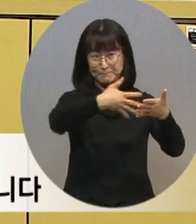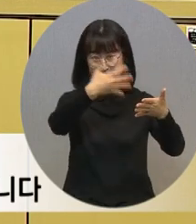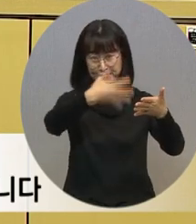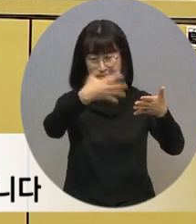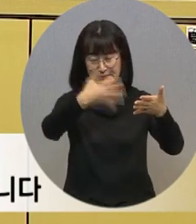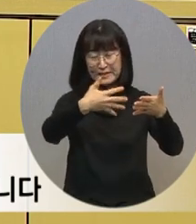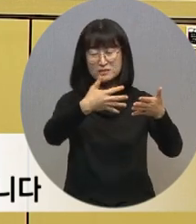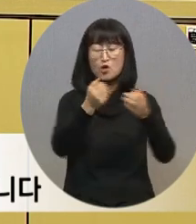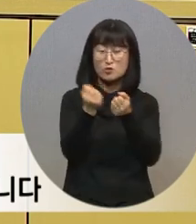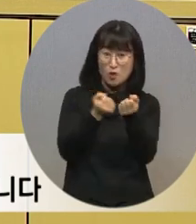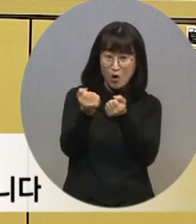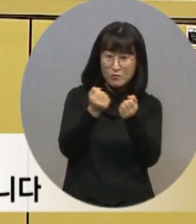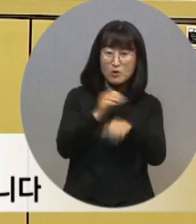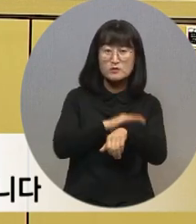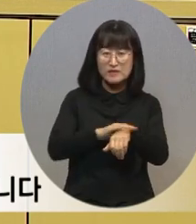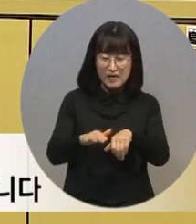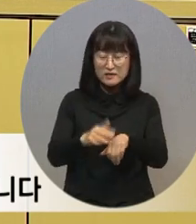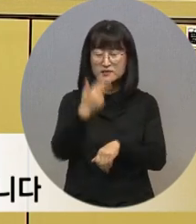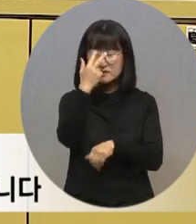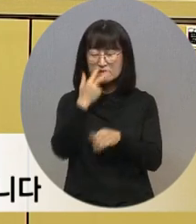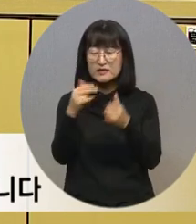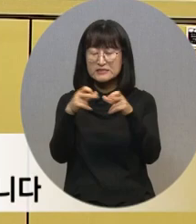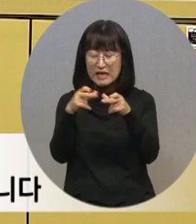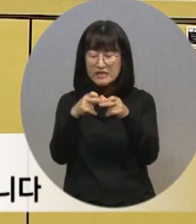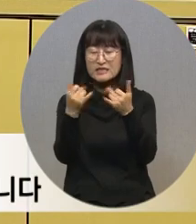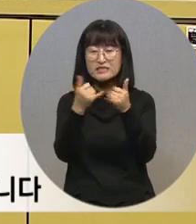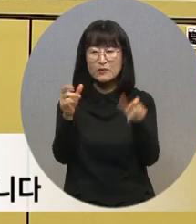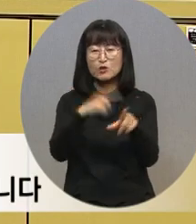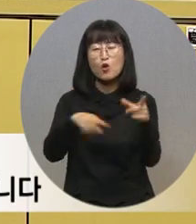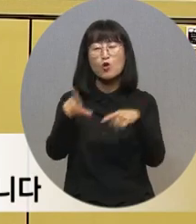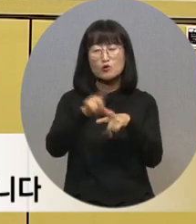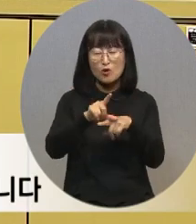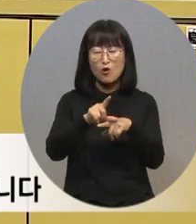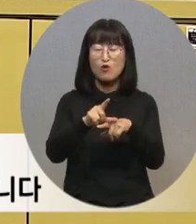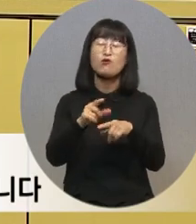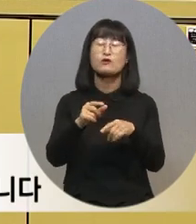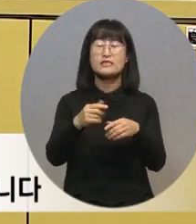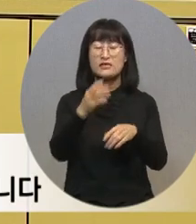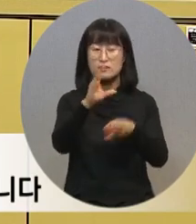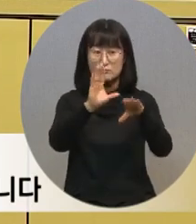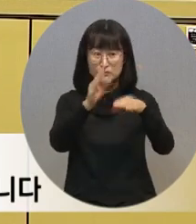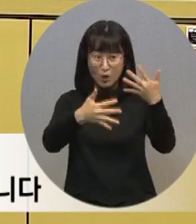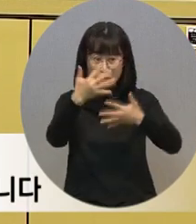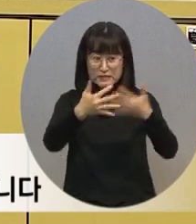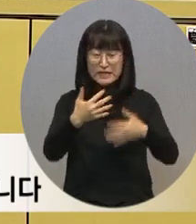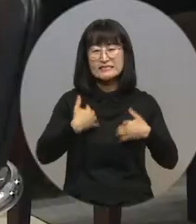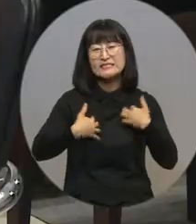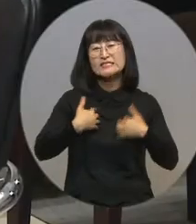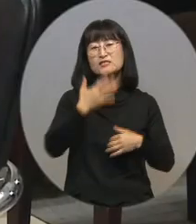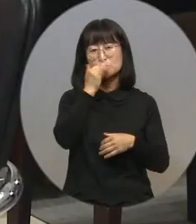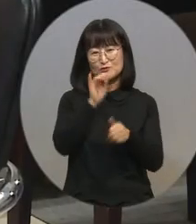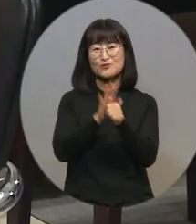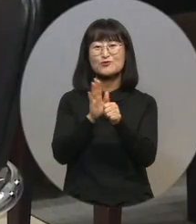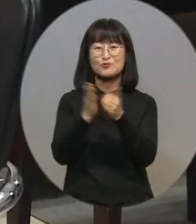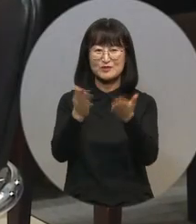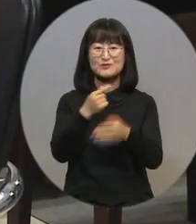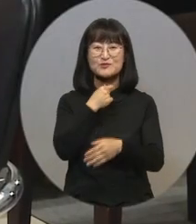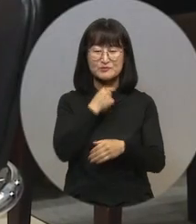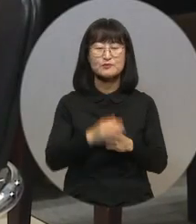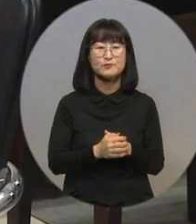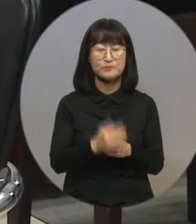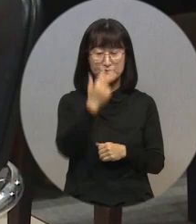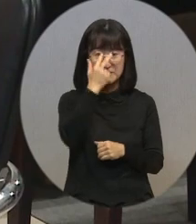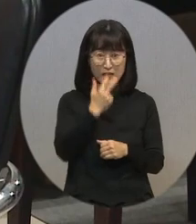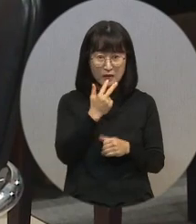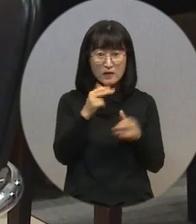다채롭고 풍부한 여가 생활을 즐길 수 있도록 보탬이 되는 그런 화면 해설 작가가 되고 싶습니다.